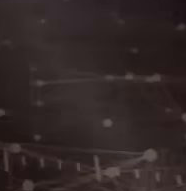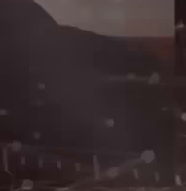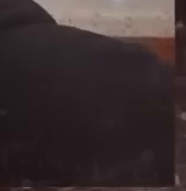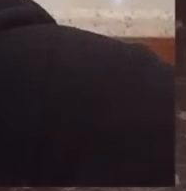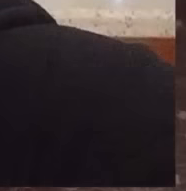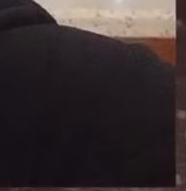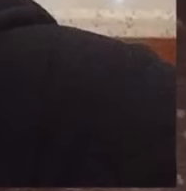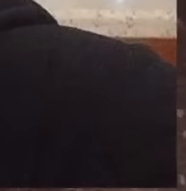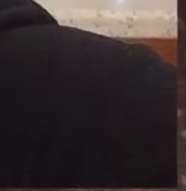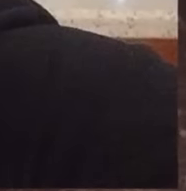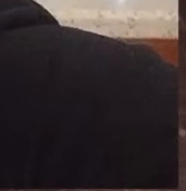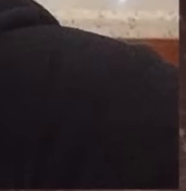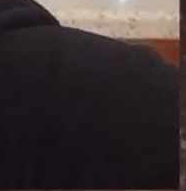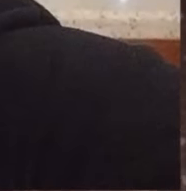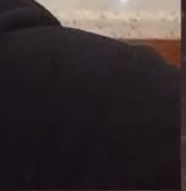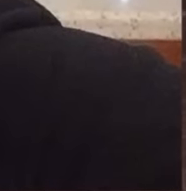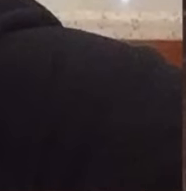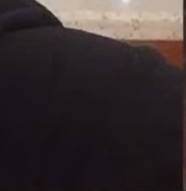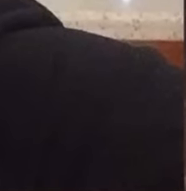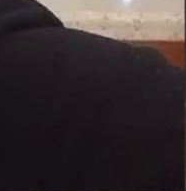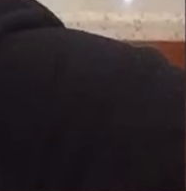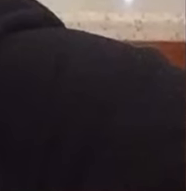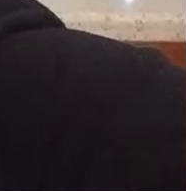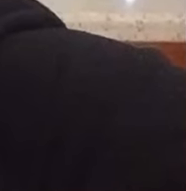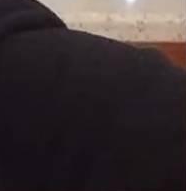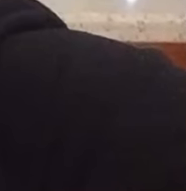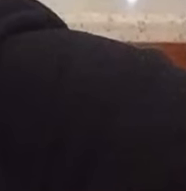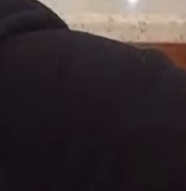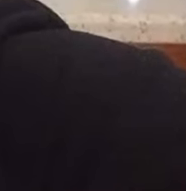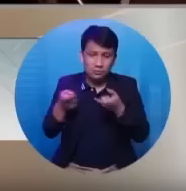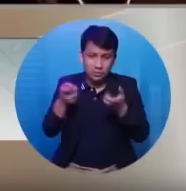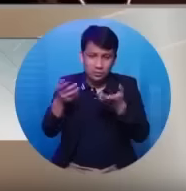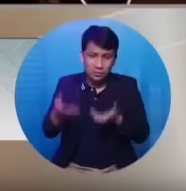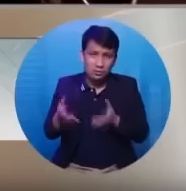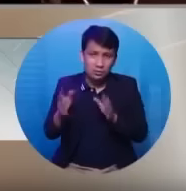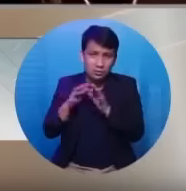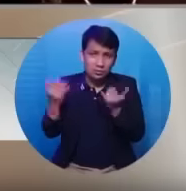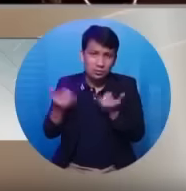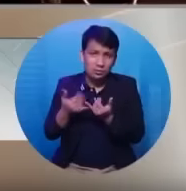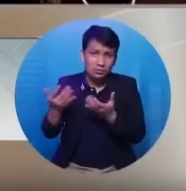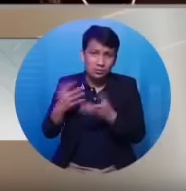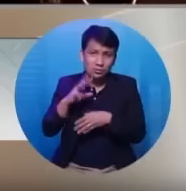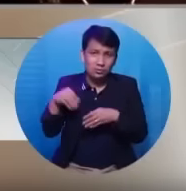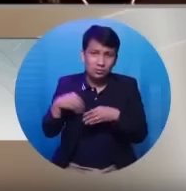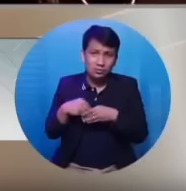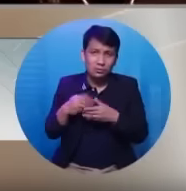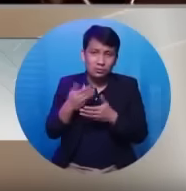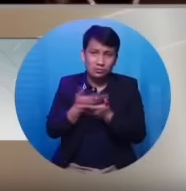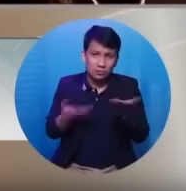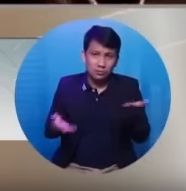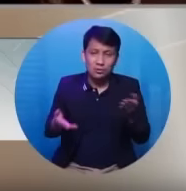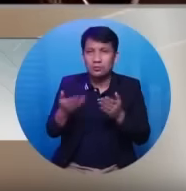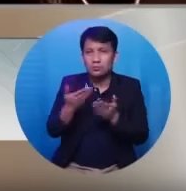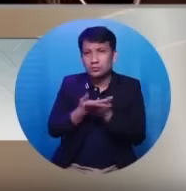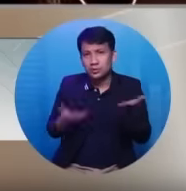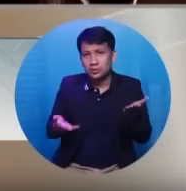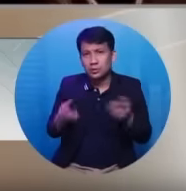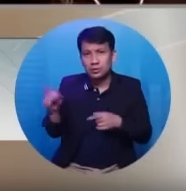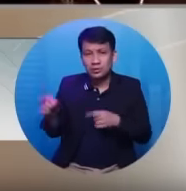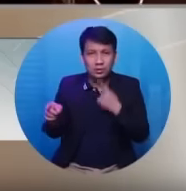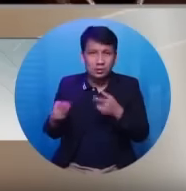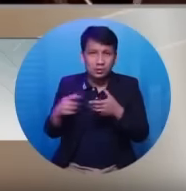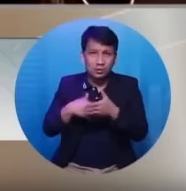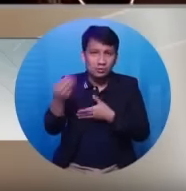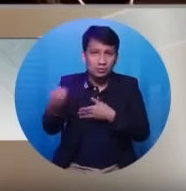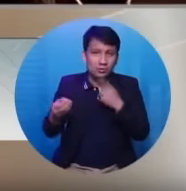tayo ron. Ano kasi, sir, I work as a project manager sa isang kumpanya which involves mga medical equipment, medical supplies. Okay. Then, pag umaalis